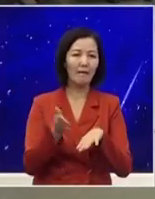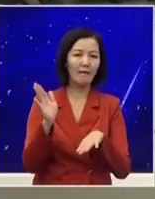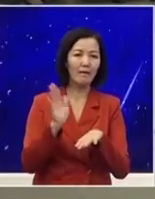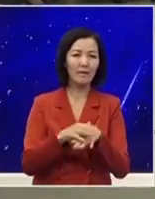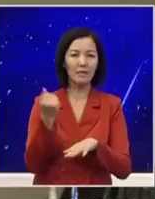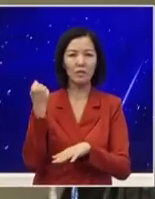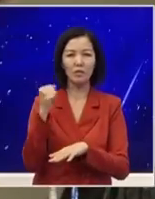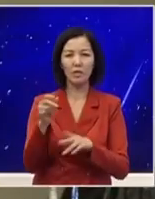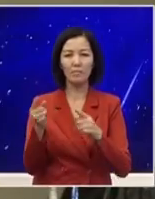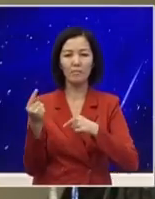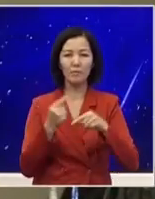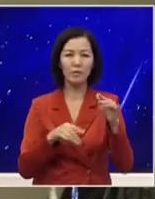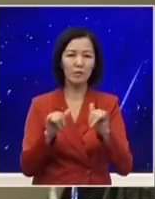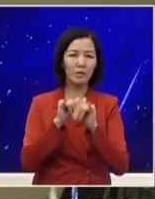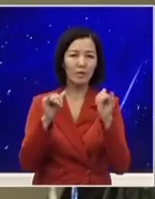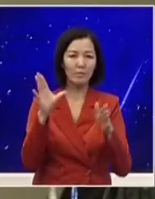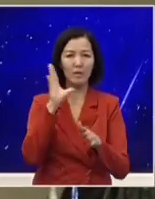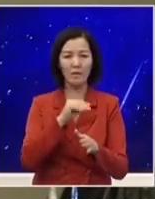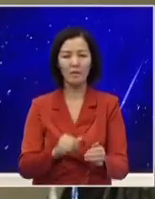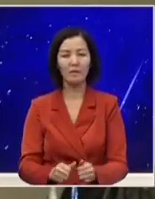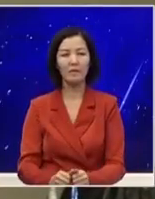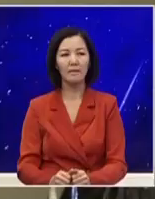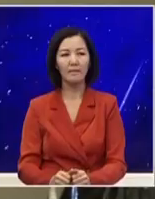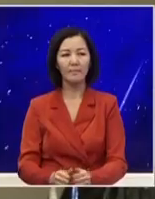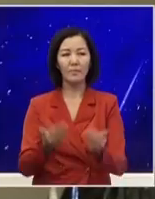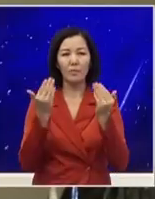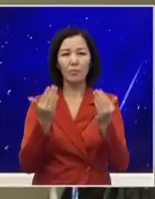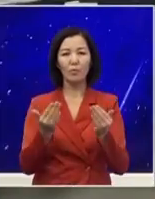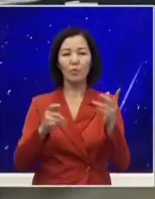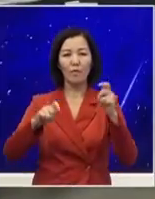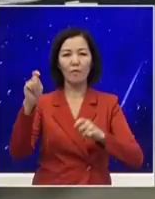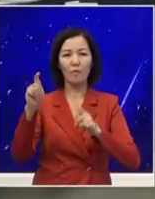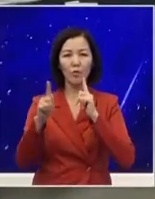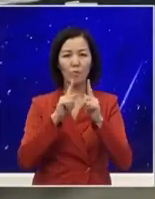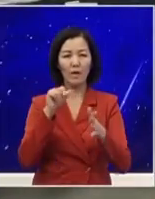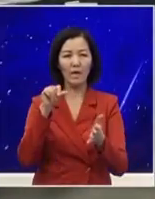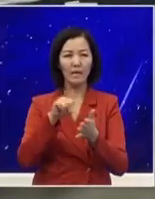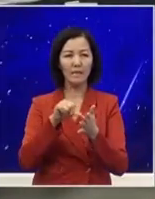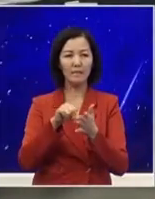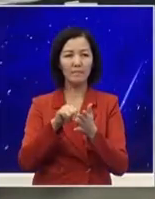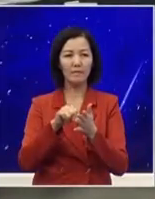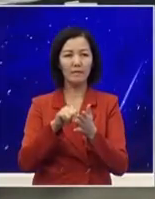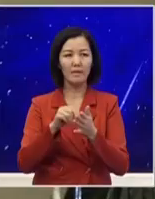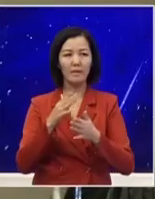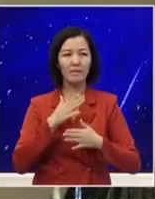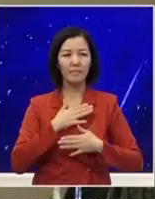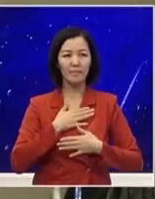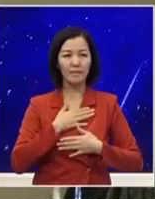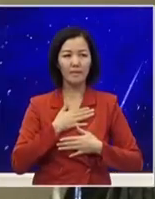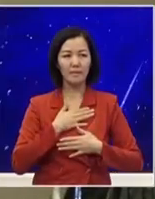оңай дөңгелете алады. Бүгінгі форумға біз енді